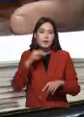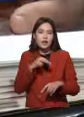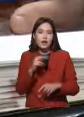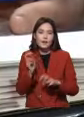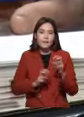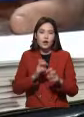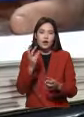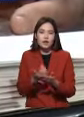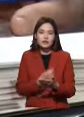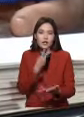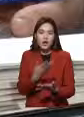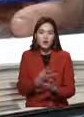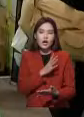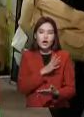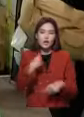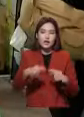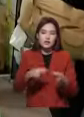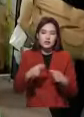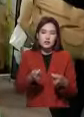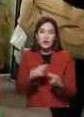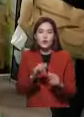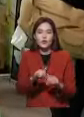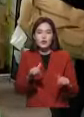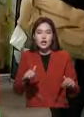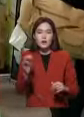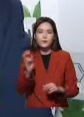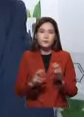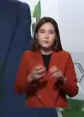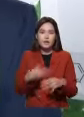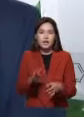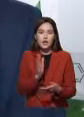шығардық, дейді өндірушілер. Тауарларды еліміздің нарығына енгізіп, дамыту жоспарлануда.